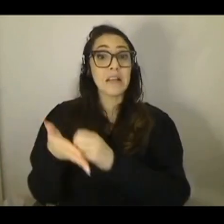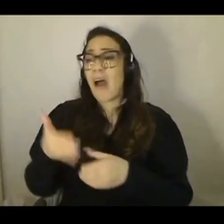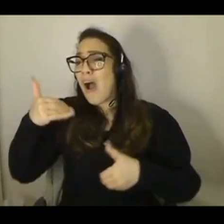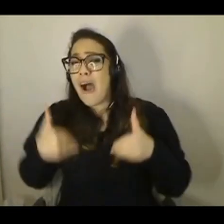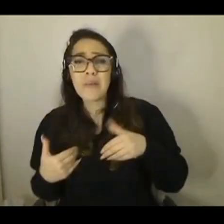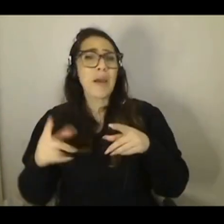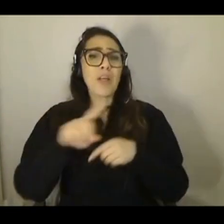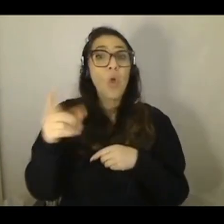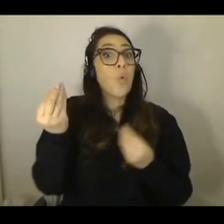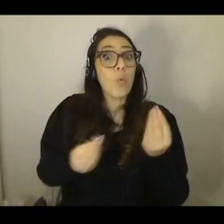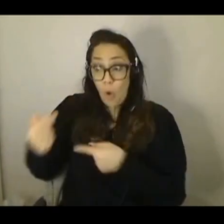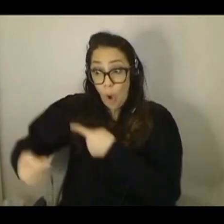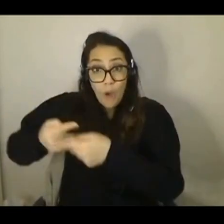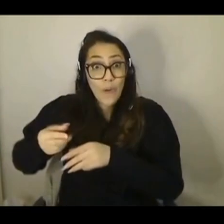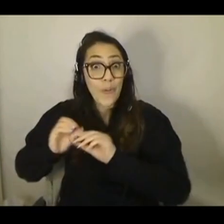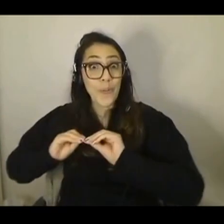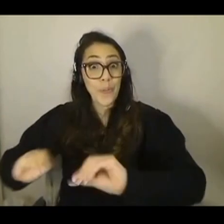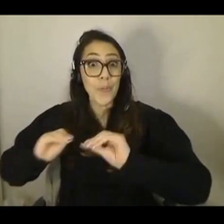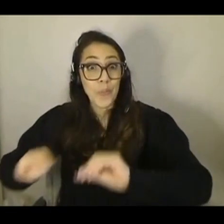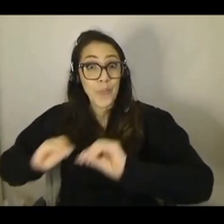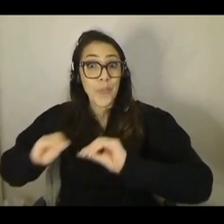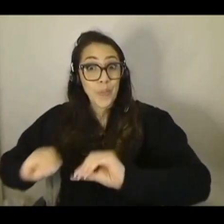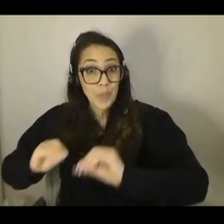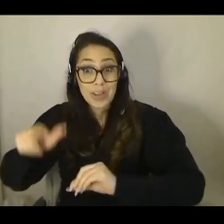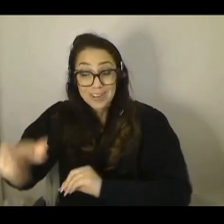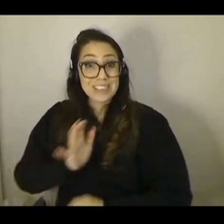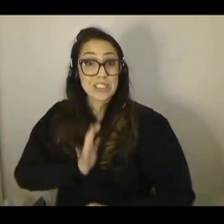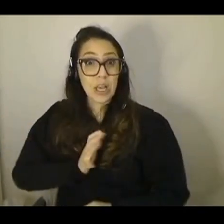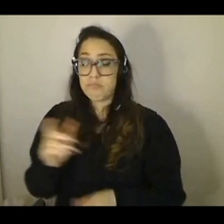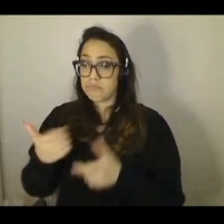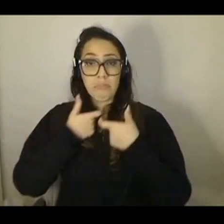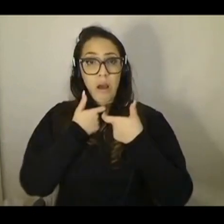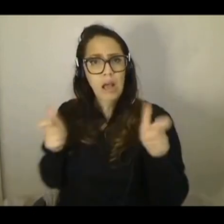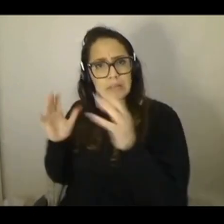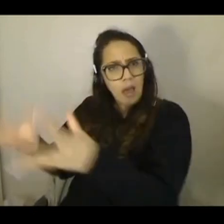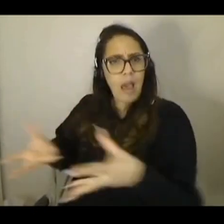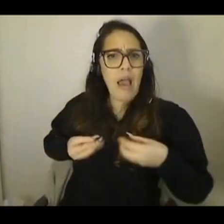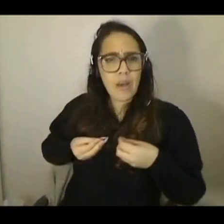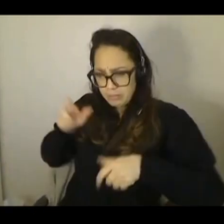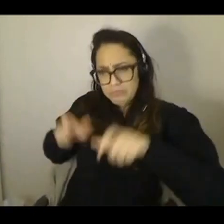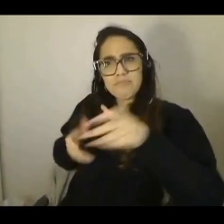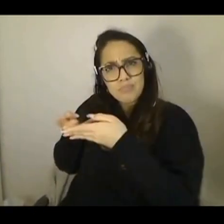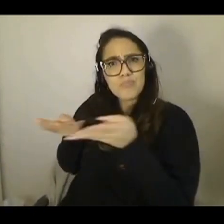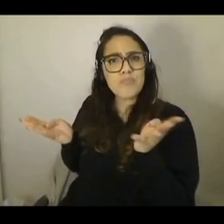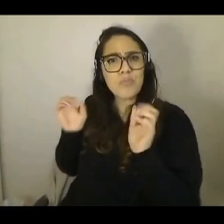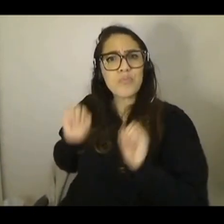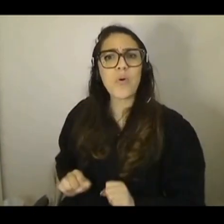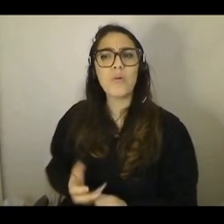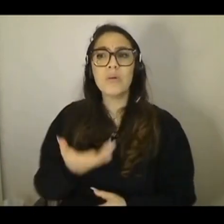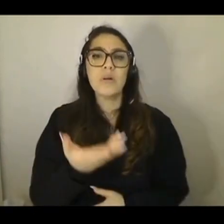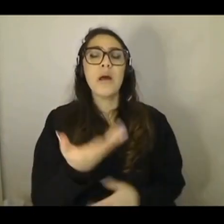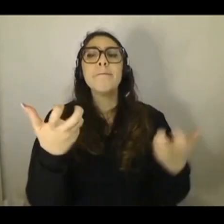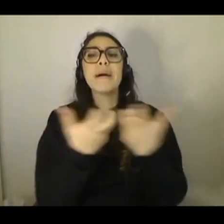train de former le chien guide ou le chien d'assistance, a l'accès aux établissements recevant du public. Je donne souvent comme exemple les